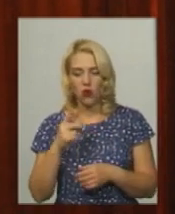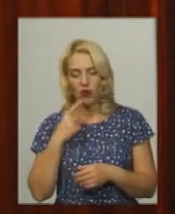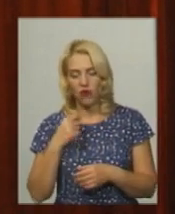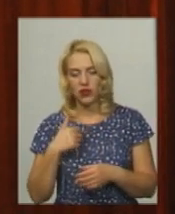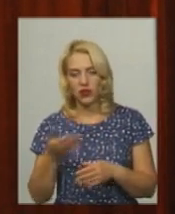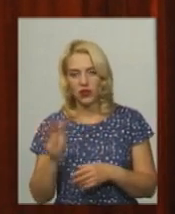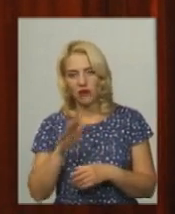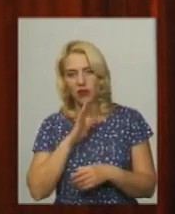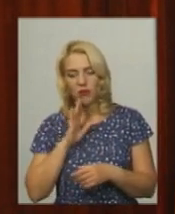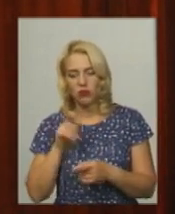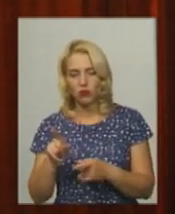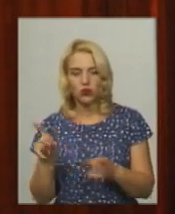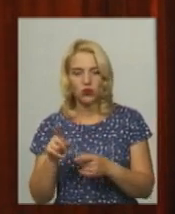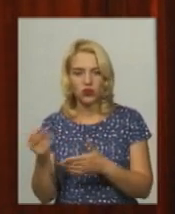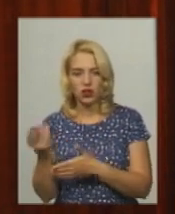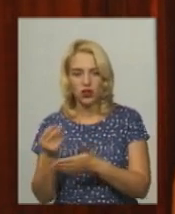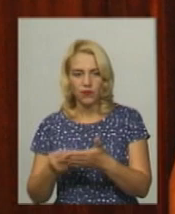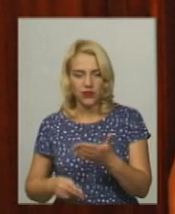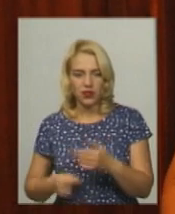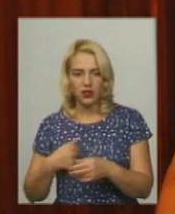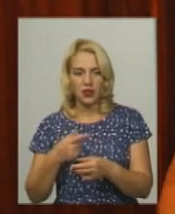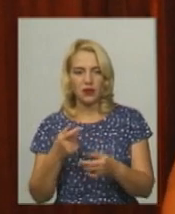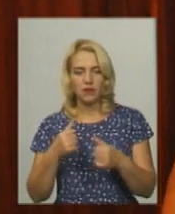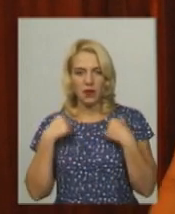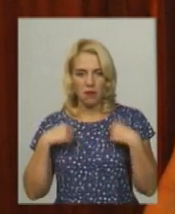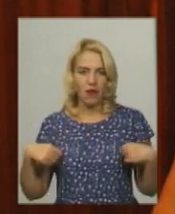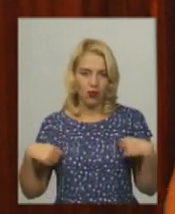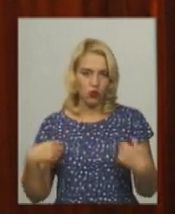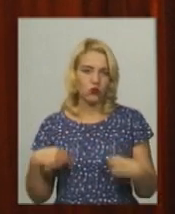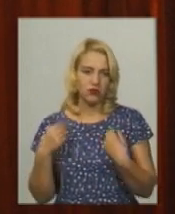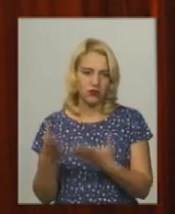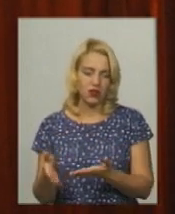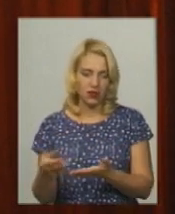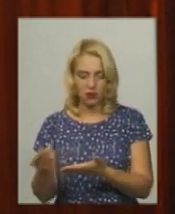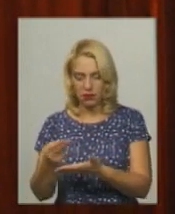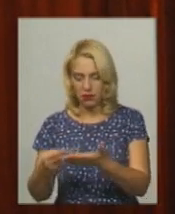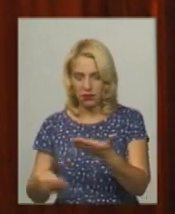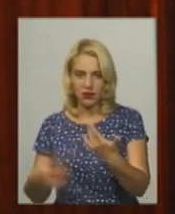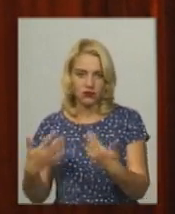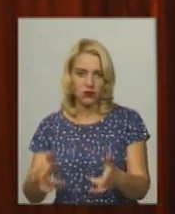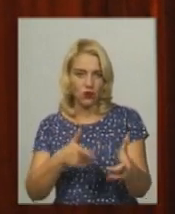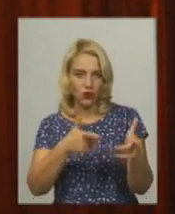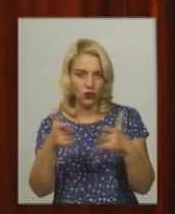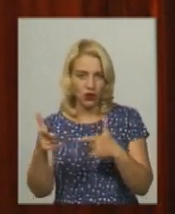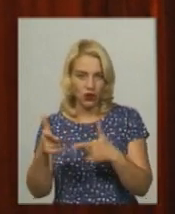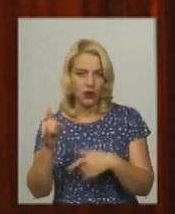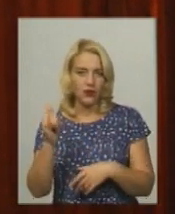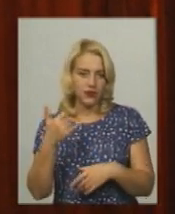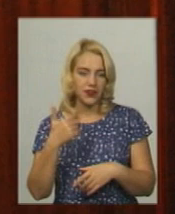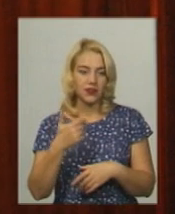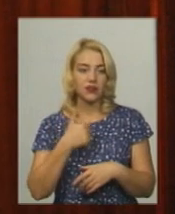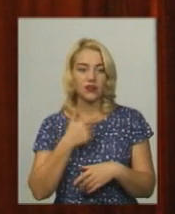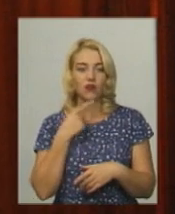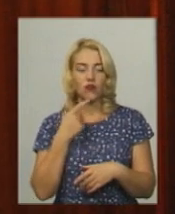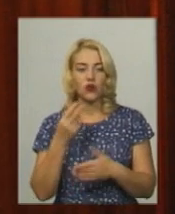що-небудь розмалюю, давай яку-небудь цю. Я витягнула її майку і вона зразу чух-чух-чух і намалювала. Що, я